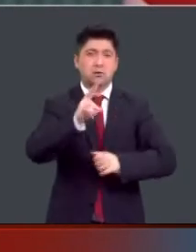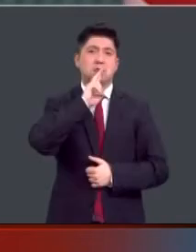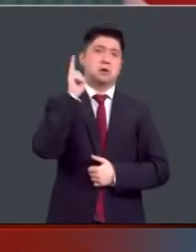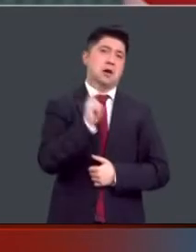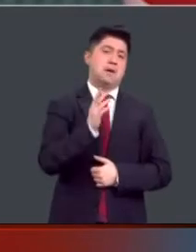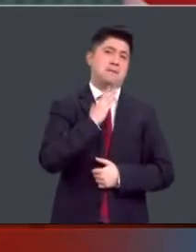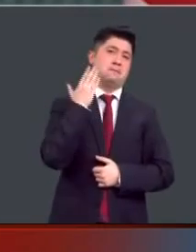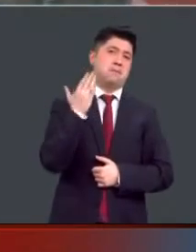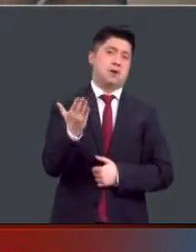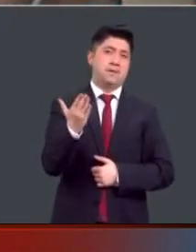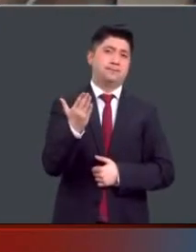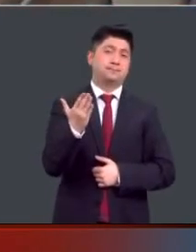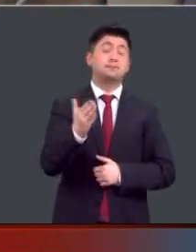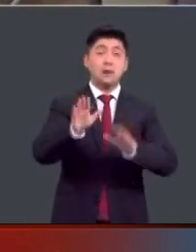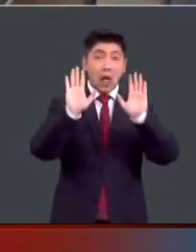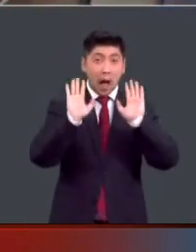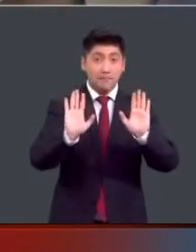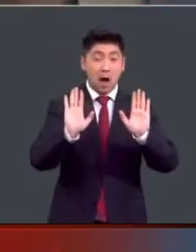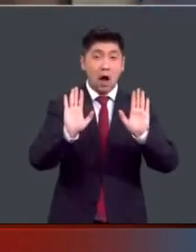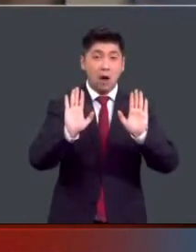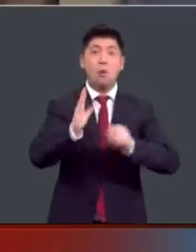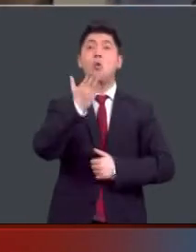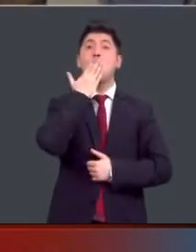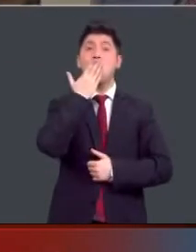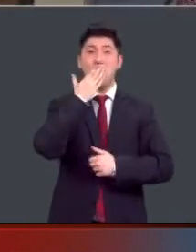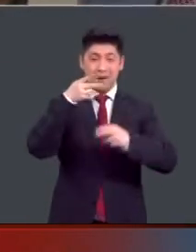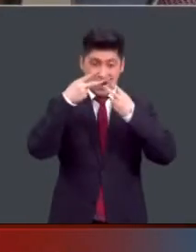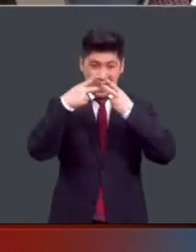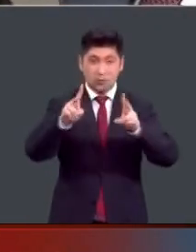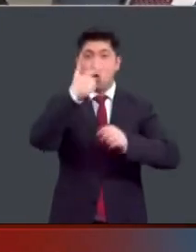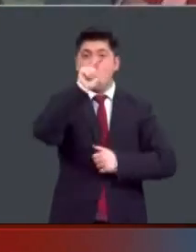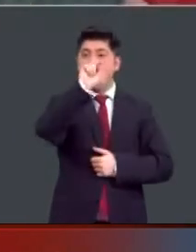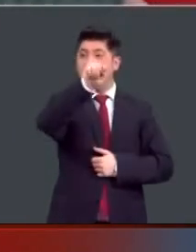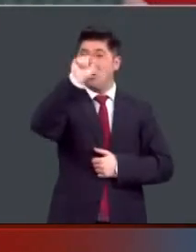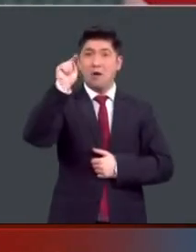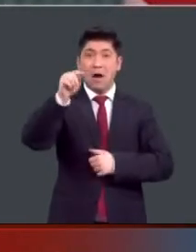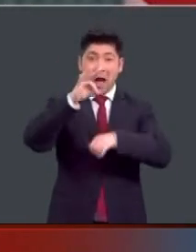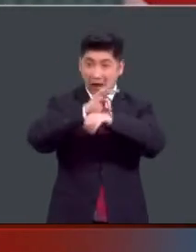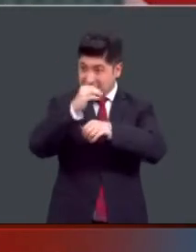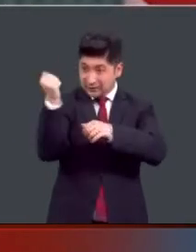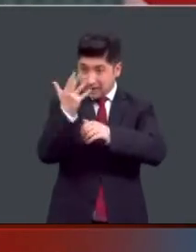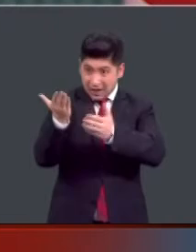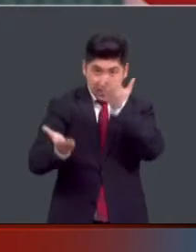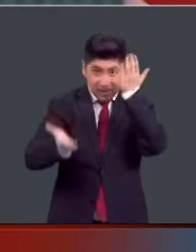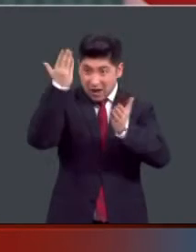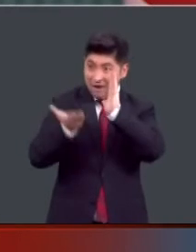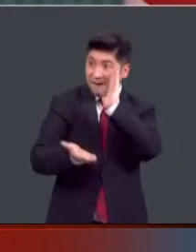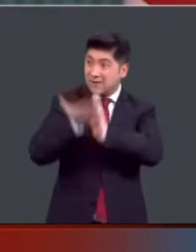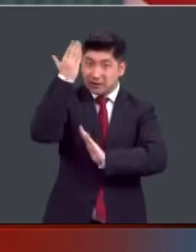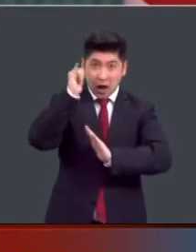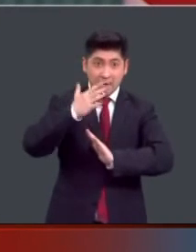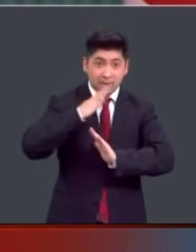kararlaştırdı var Ancak Okulların açıldığı köylerde vaka artışı yaşanması